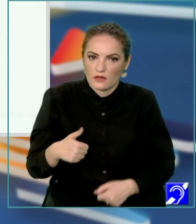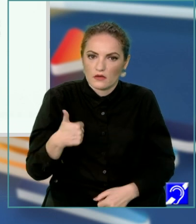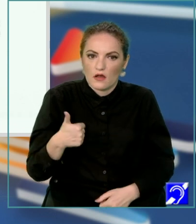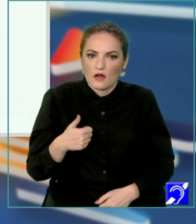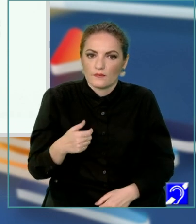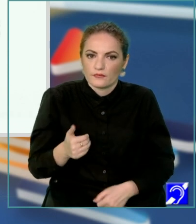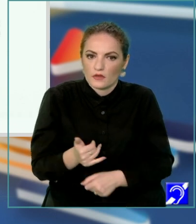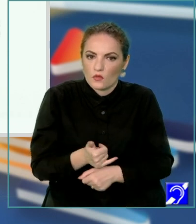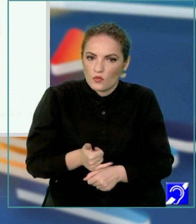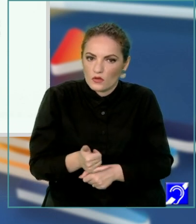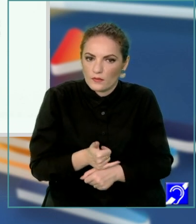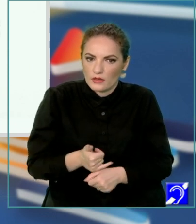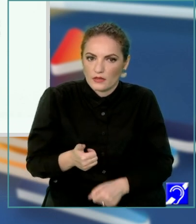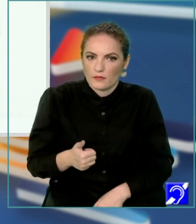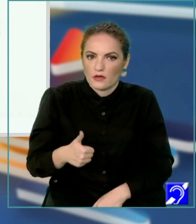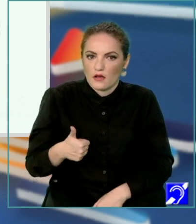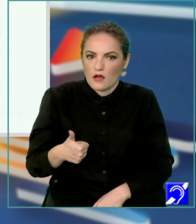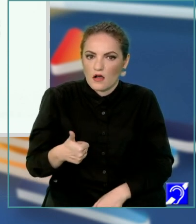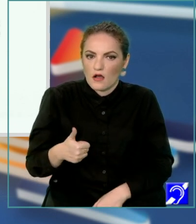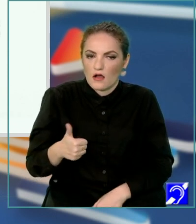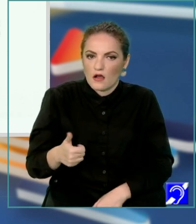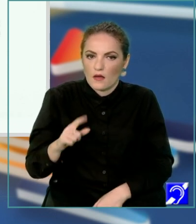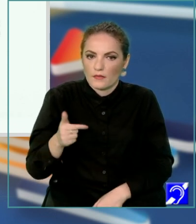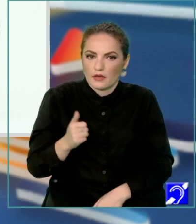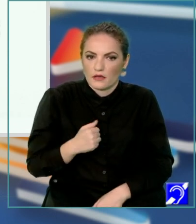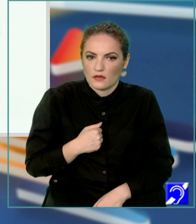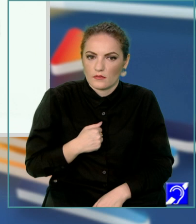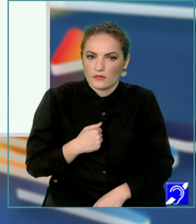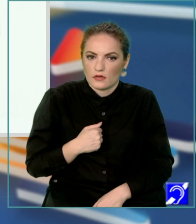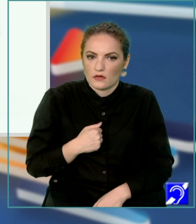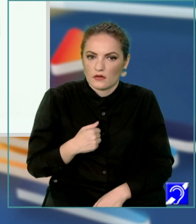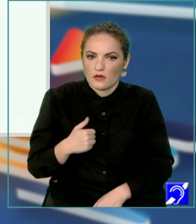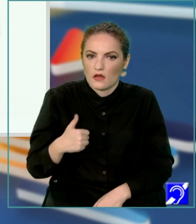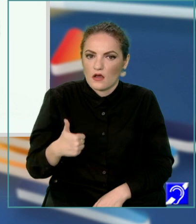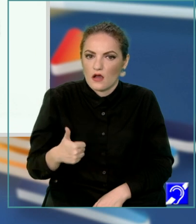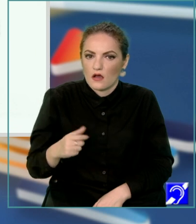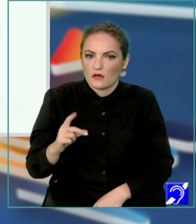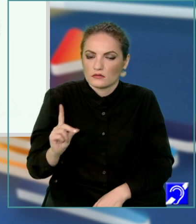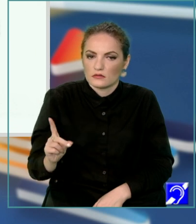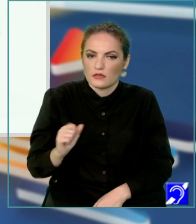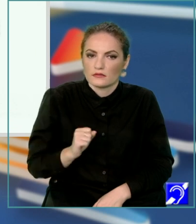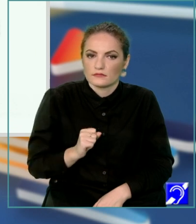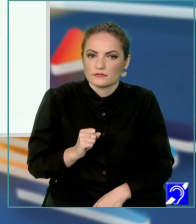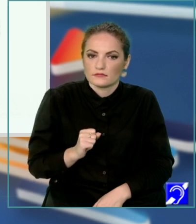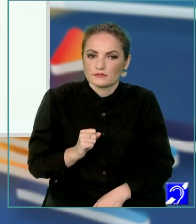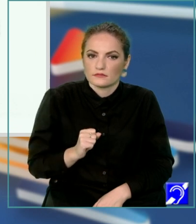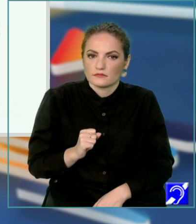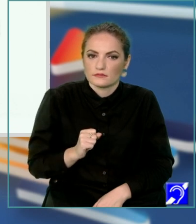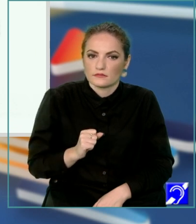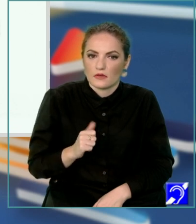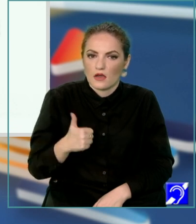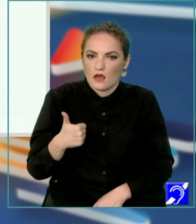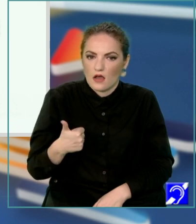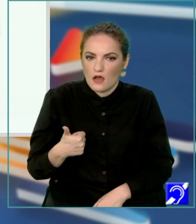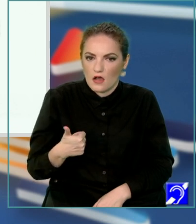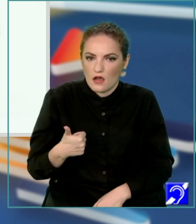prim a D AB 3 diagonale ale fețelor concurente în punctul A AC